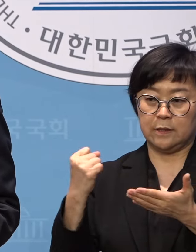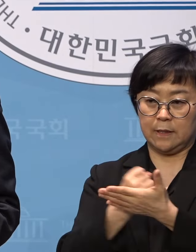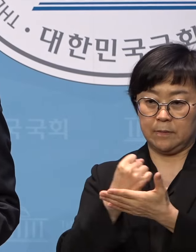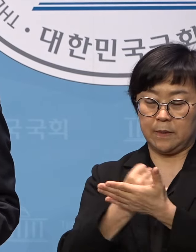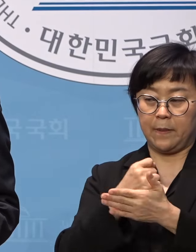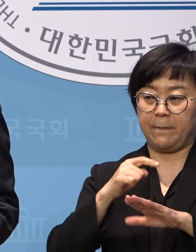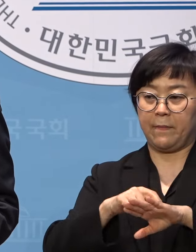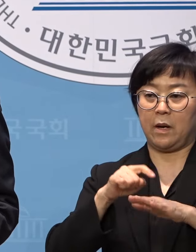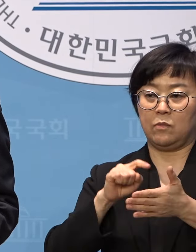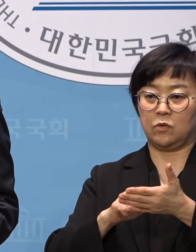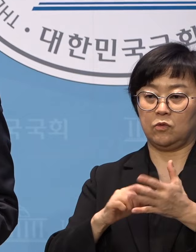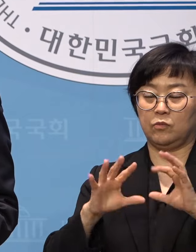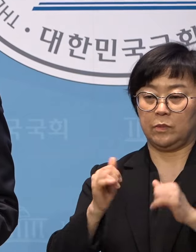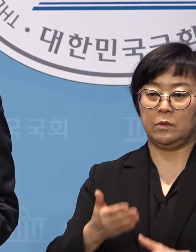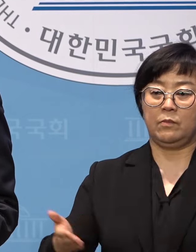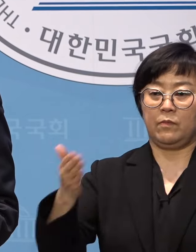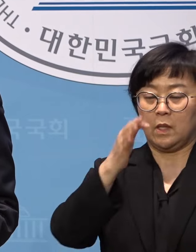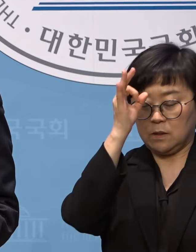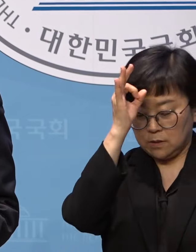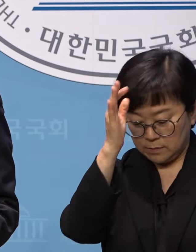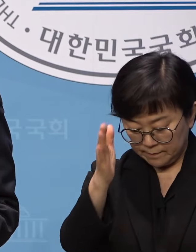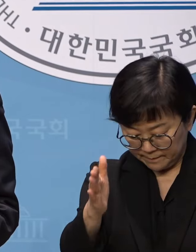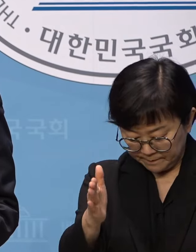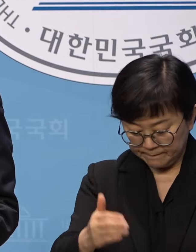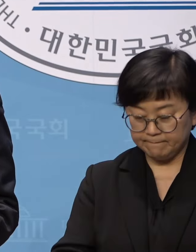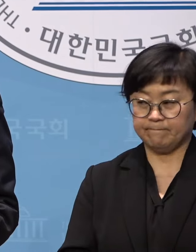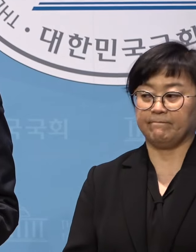마음으로 국민들께 사과드립니다.